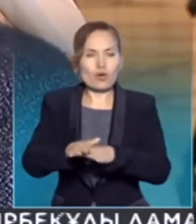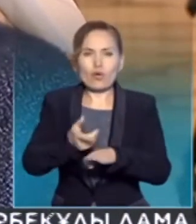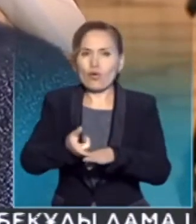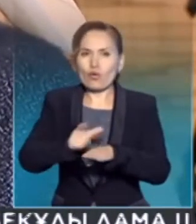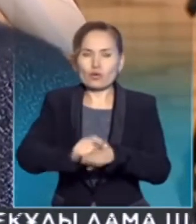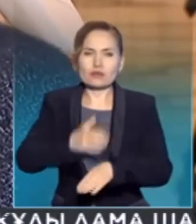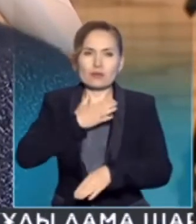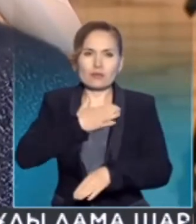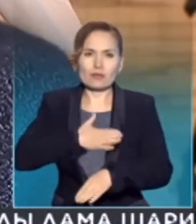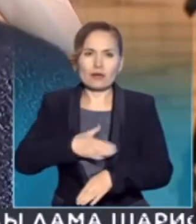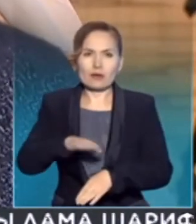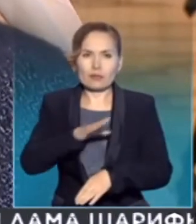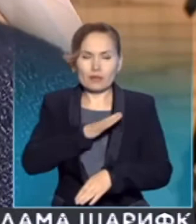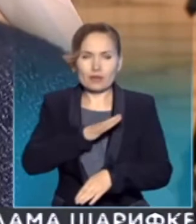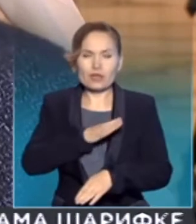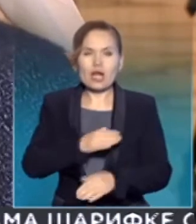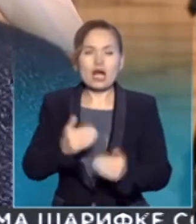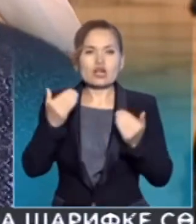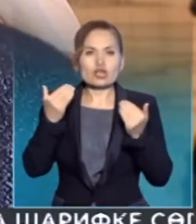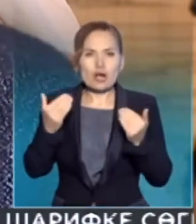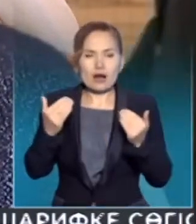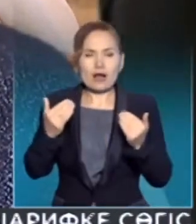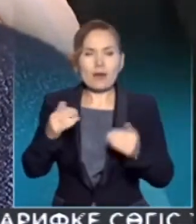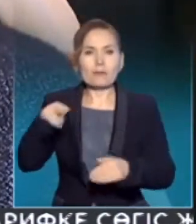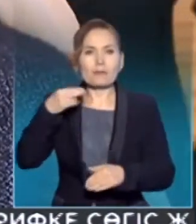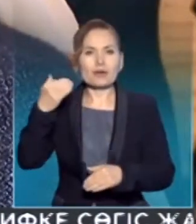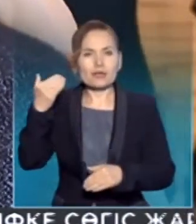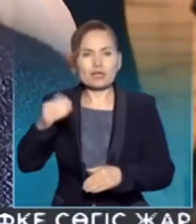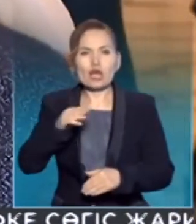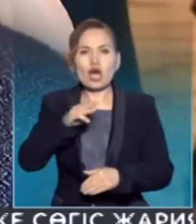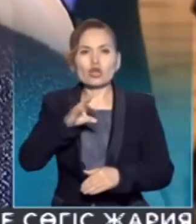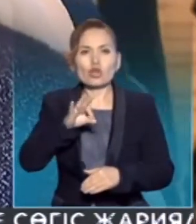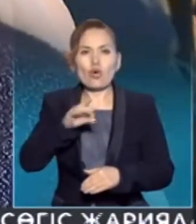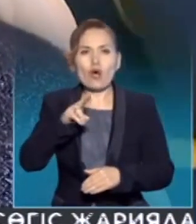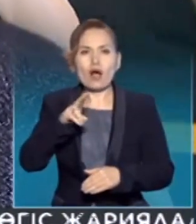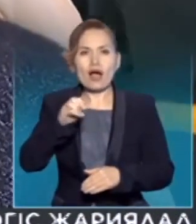де сенбейді де тұрмын. Жаңа Қасым Жомарт Тоқаев